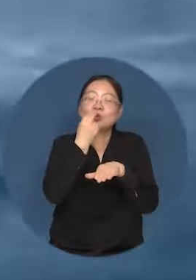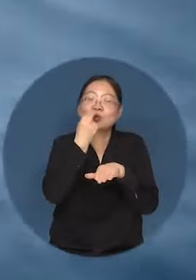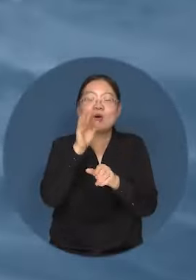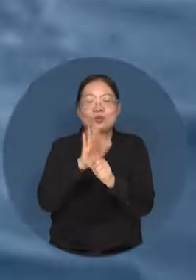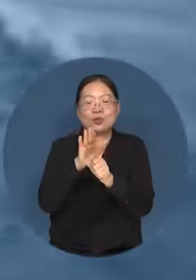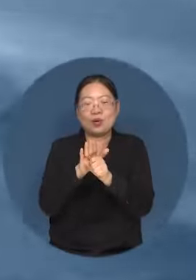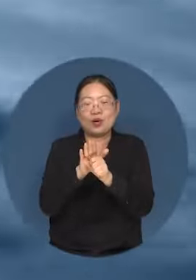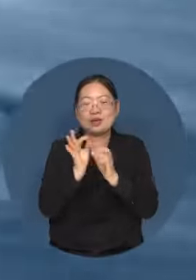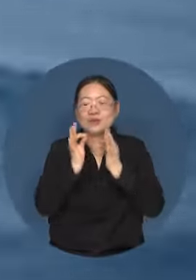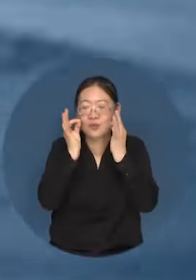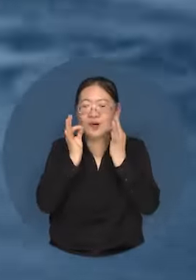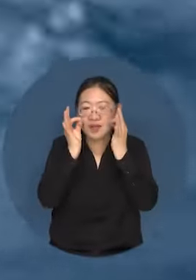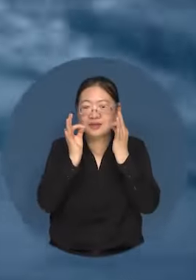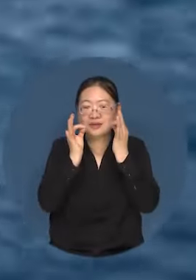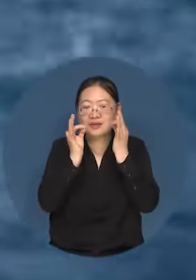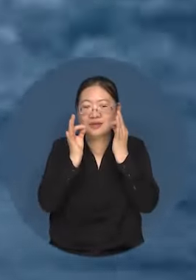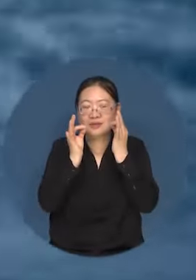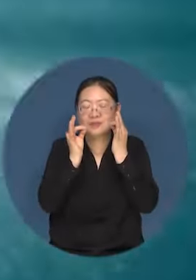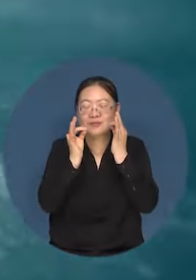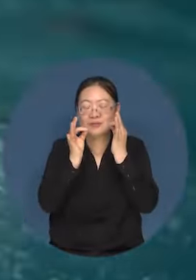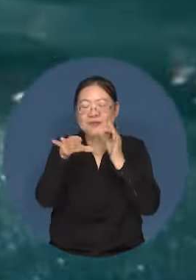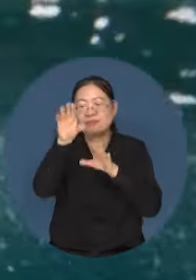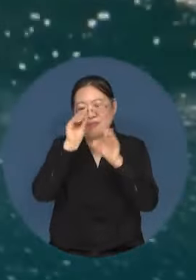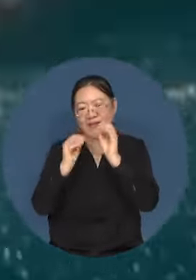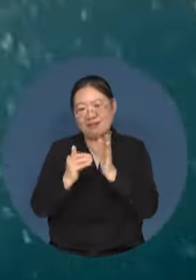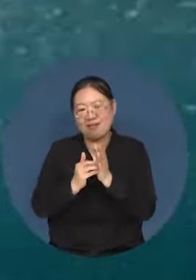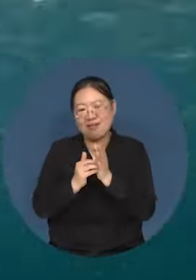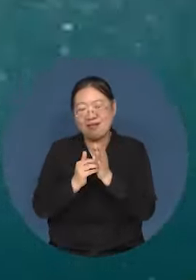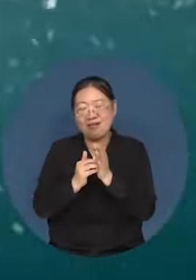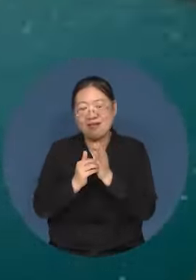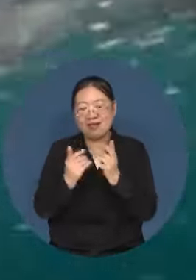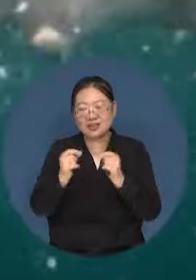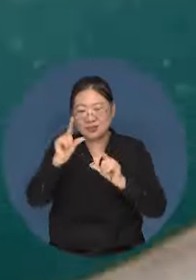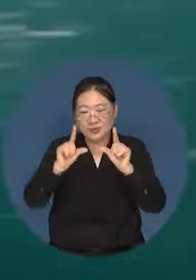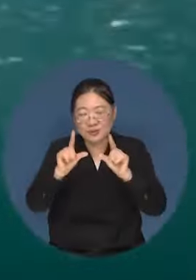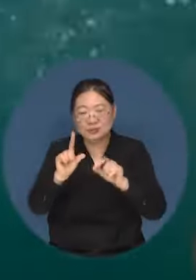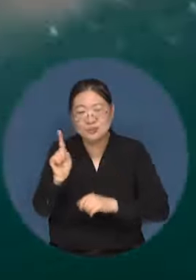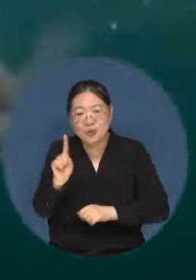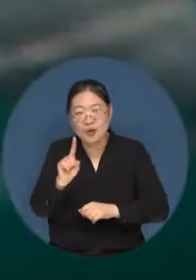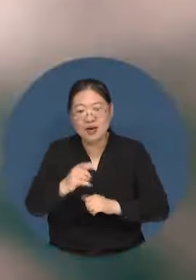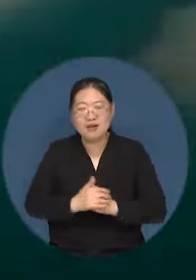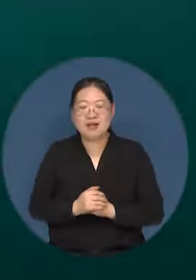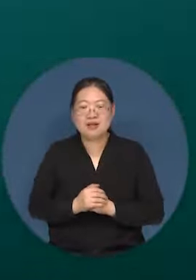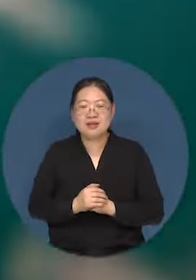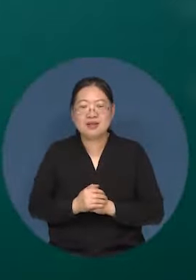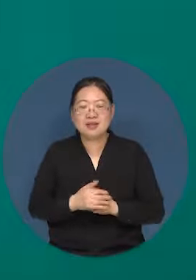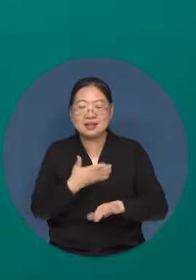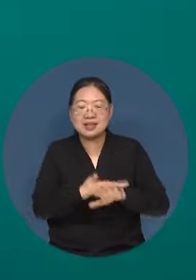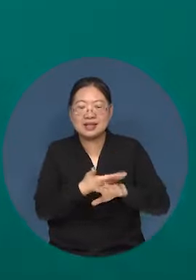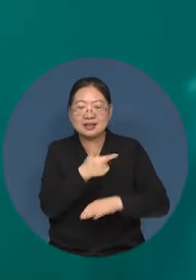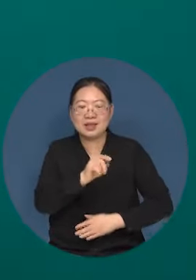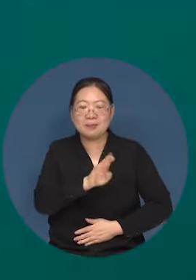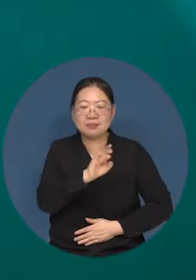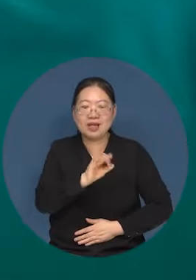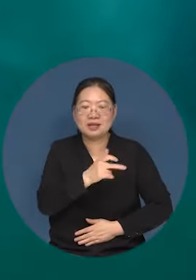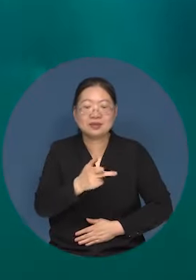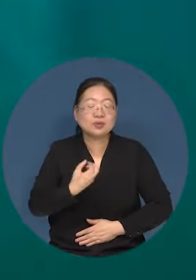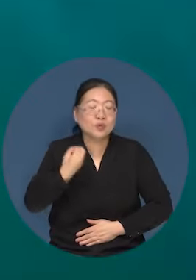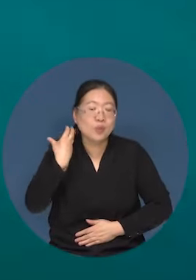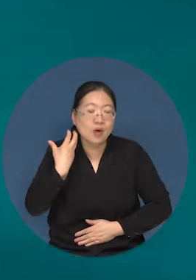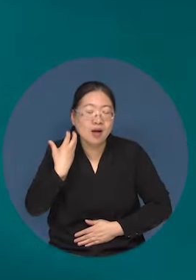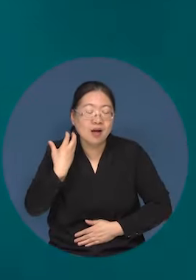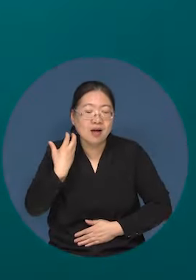하려고 노력하는 모습을 봤는데 예. 그런 거 보면 이제 다른 남방큰돌고래 말고 다른